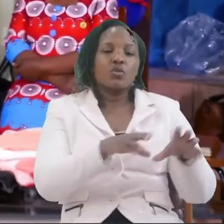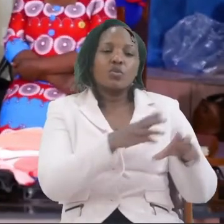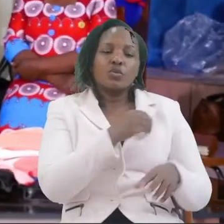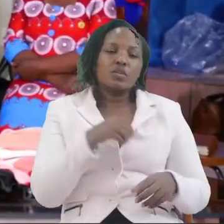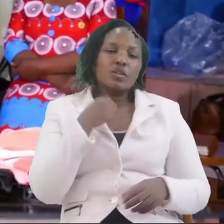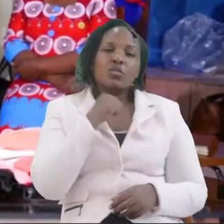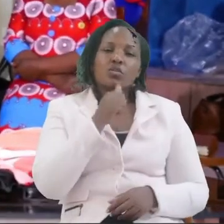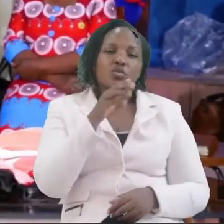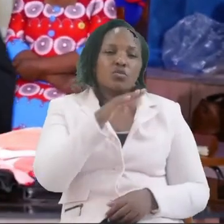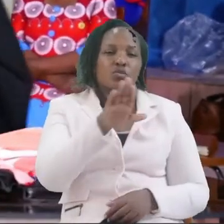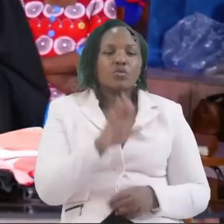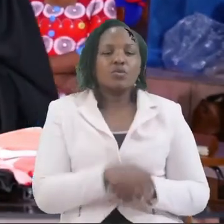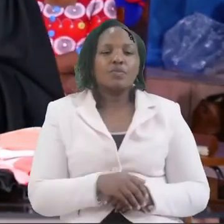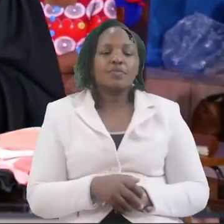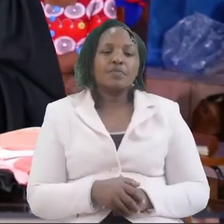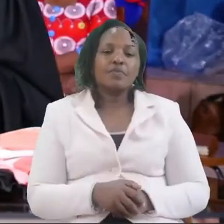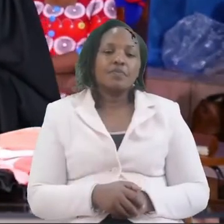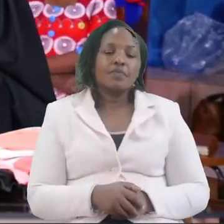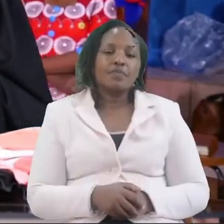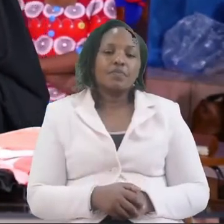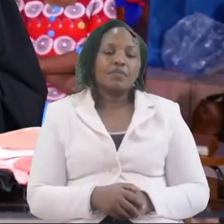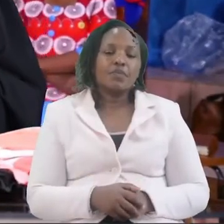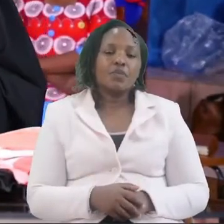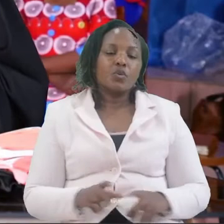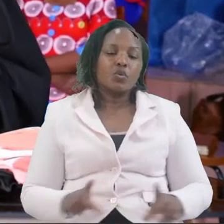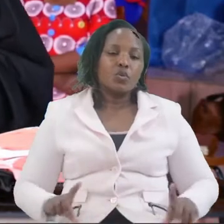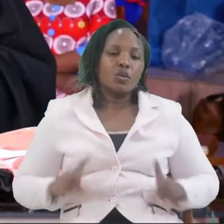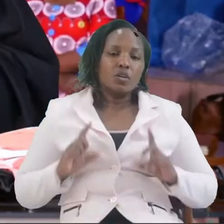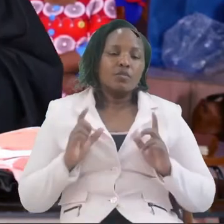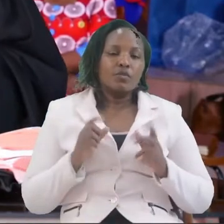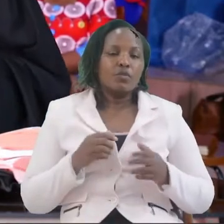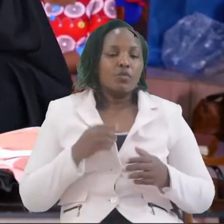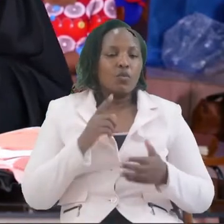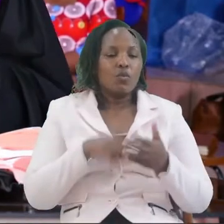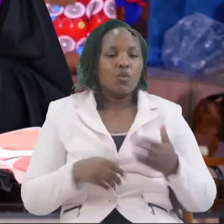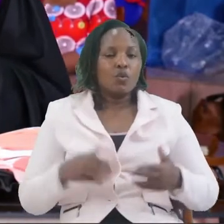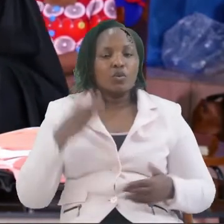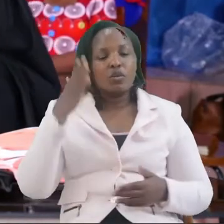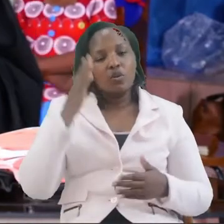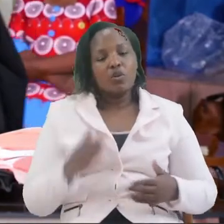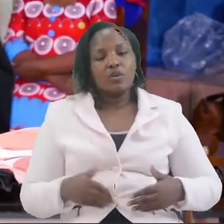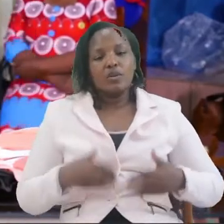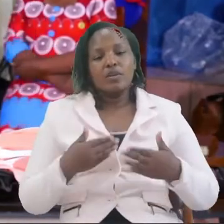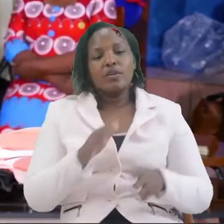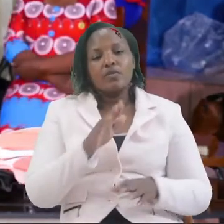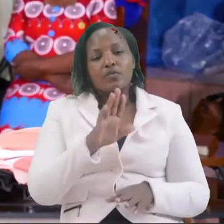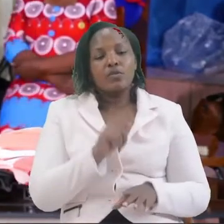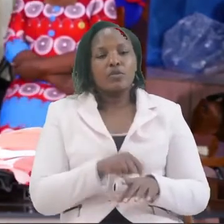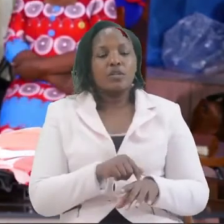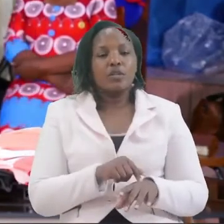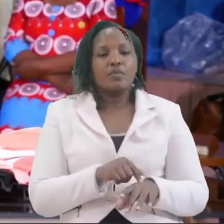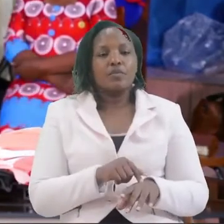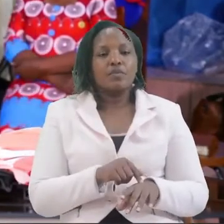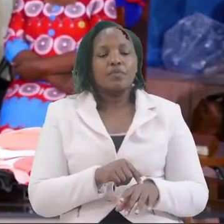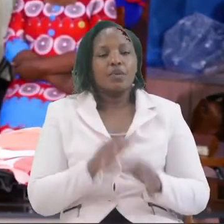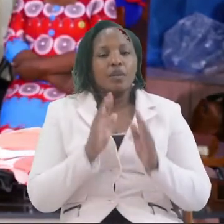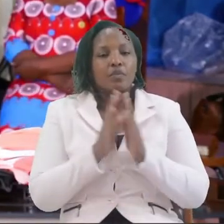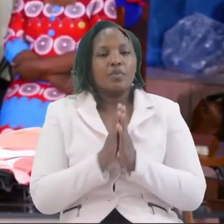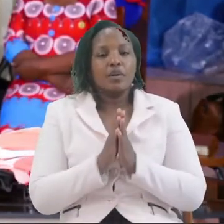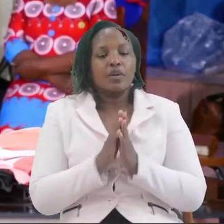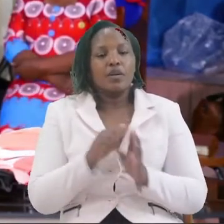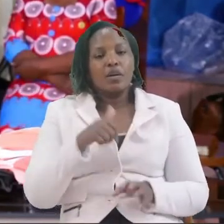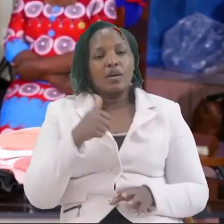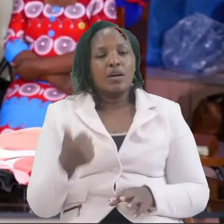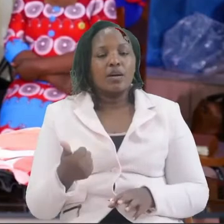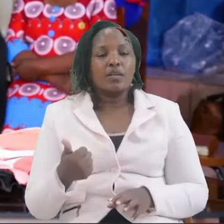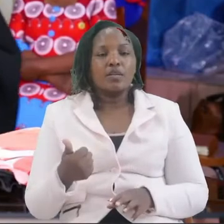ambacho chio chako, unataka tu kukaa na vile Mungu amekupatia. Ukimuomba Mungu wakati wako, kile kingine